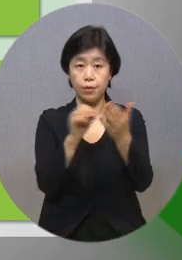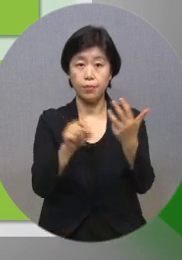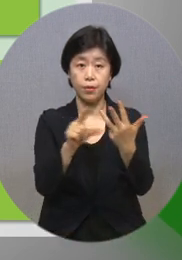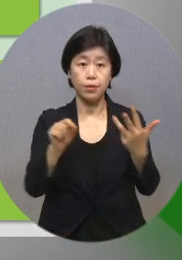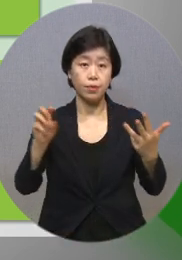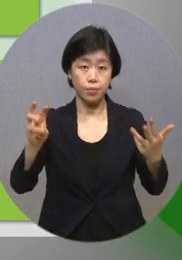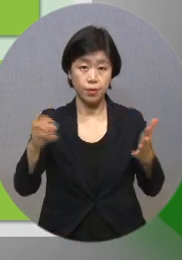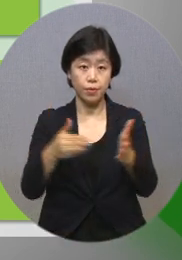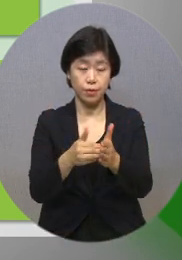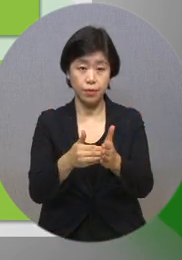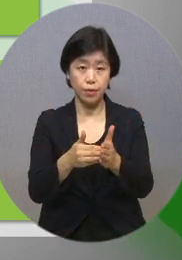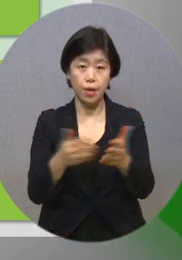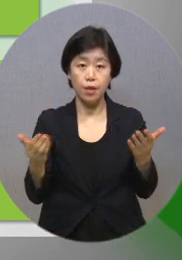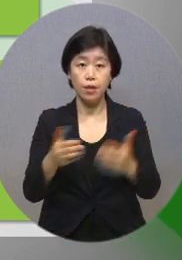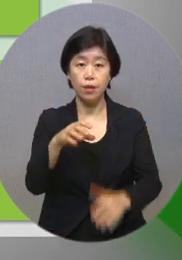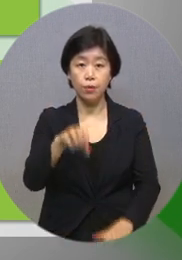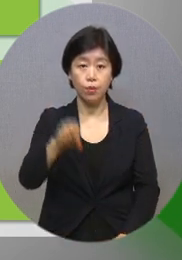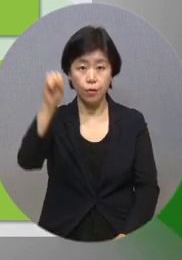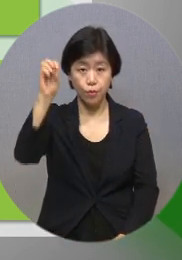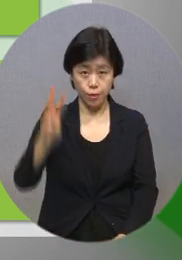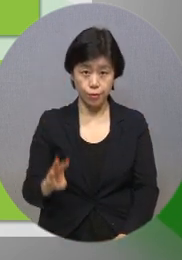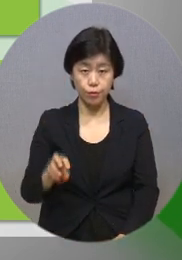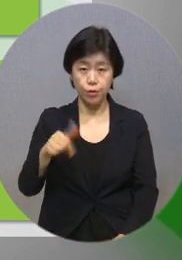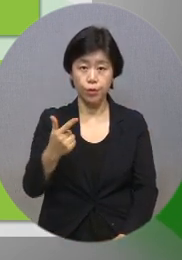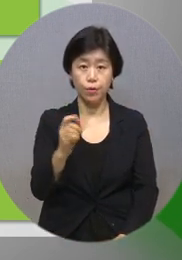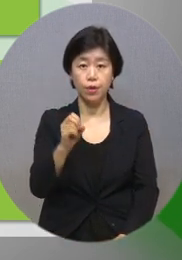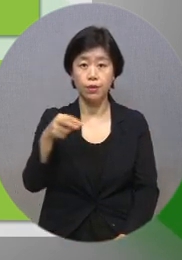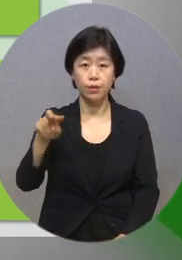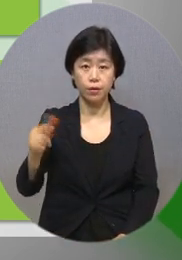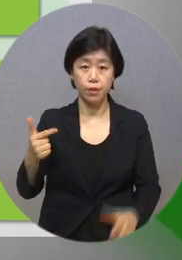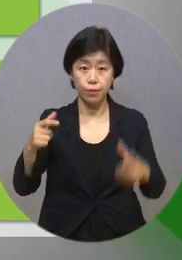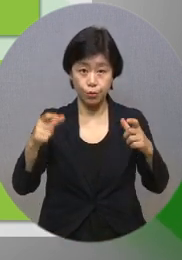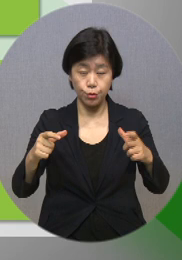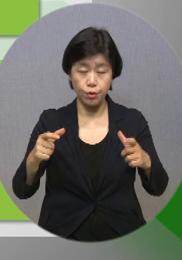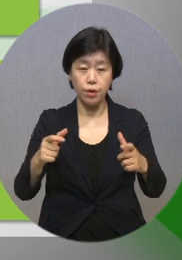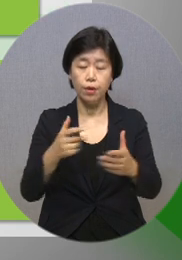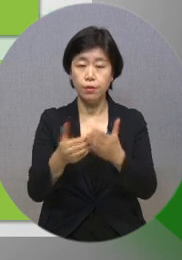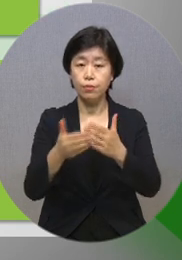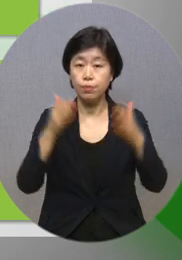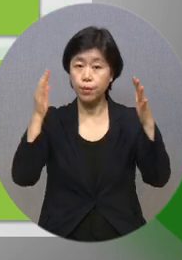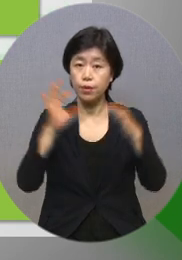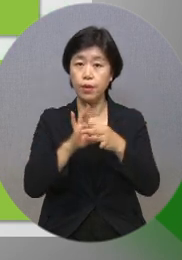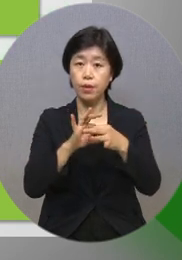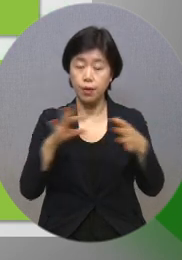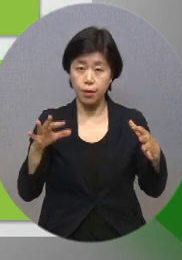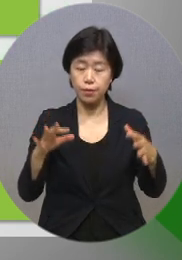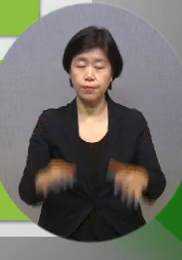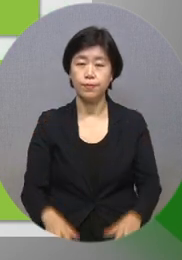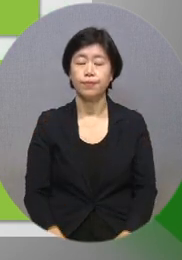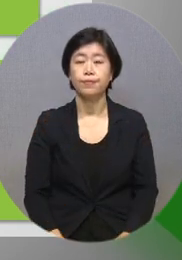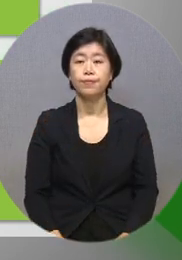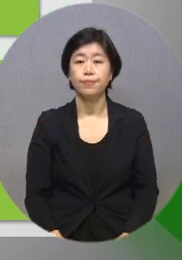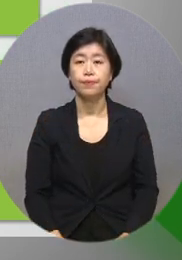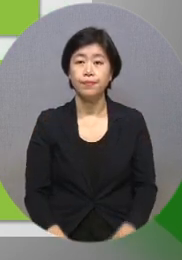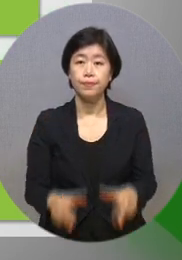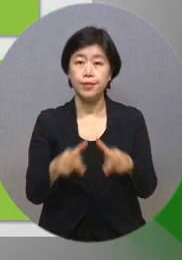30일까지며 근무지는 광주광역시 광산구입니다. 경력과 학력은 무관하며 상용직을